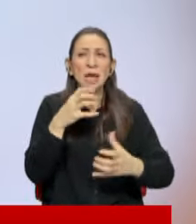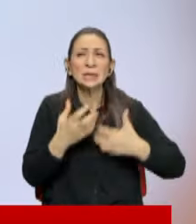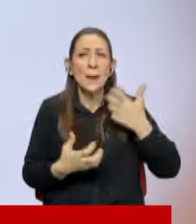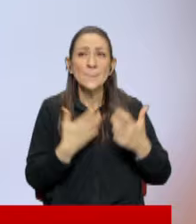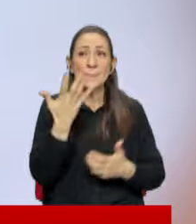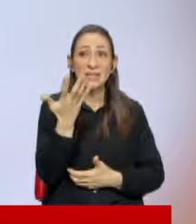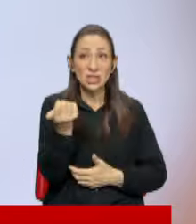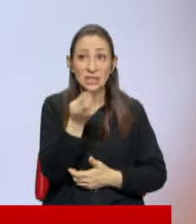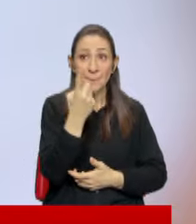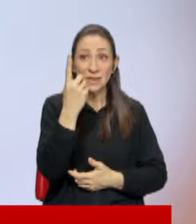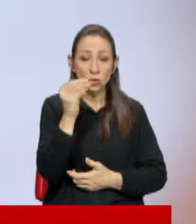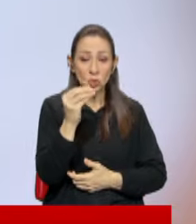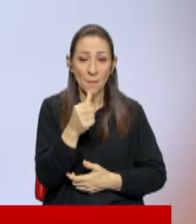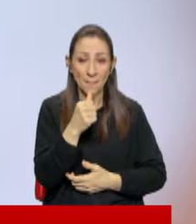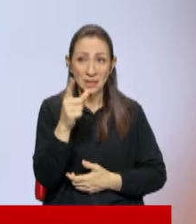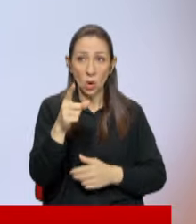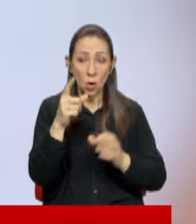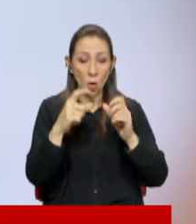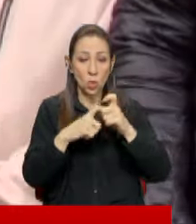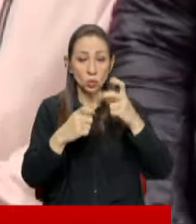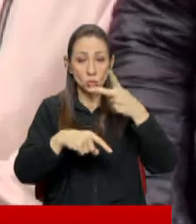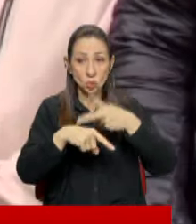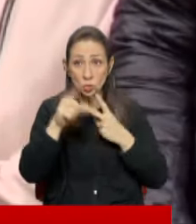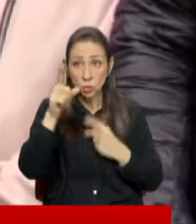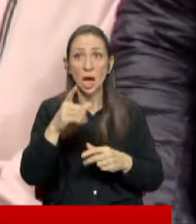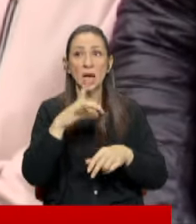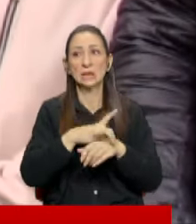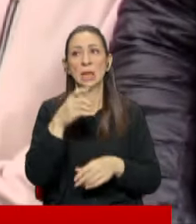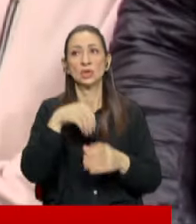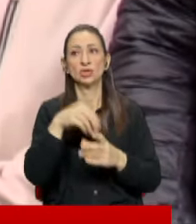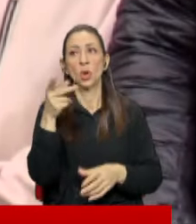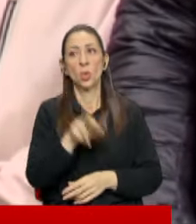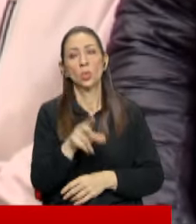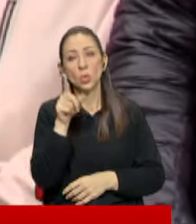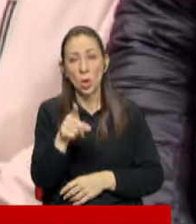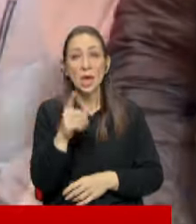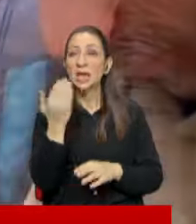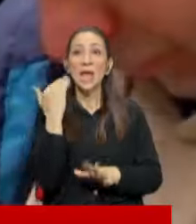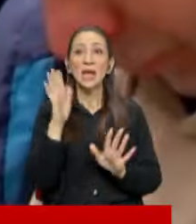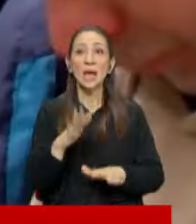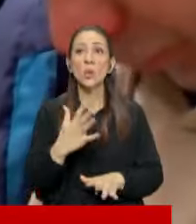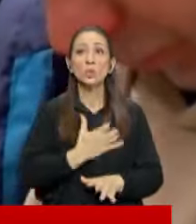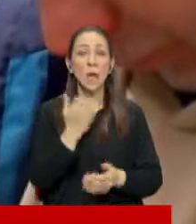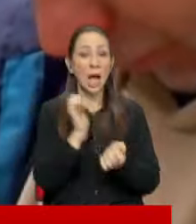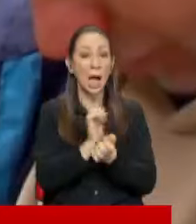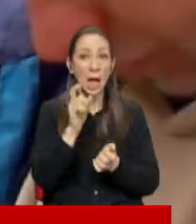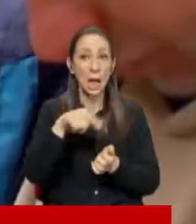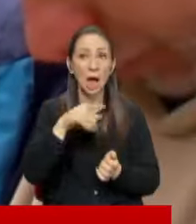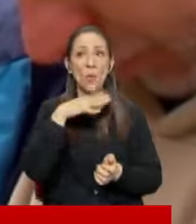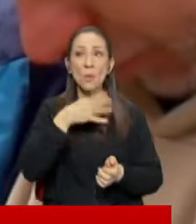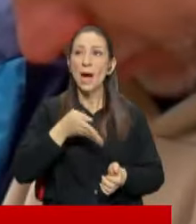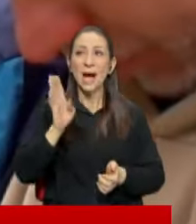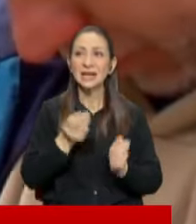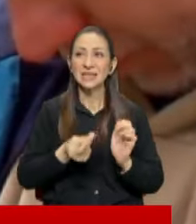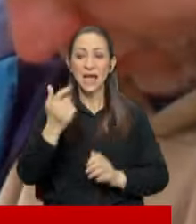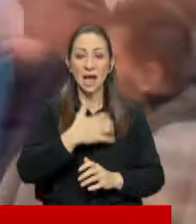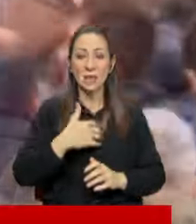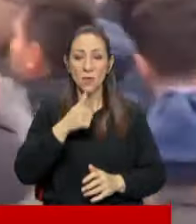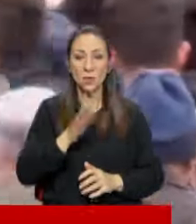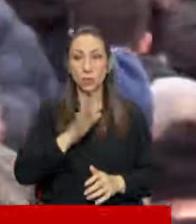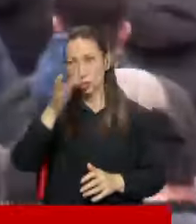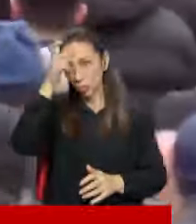5 kişiden bir çocuk babası Oğuz Acı hastanede hayatını kaybetti. Geride kalan acılı aile ise yurt dışına kaçan anne